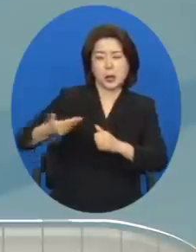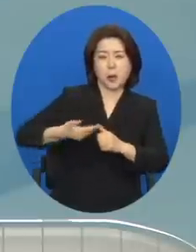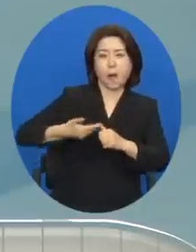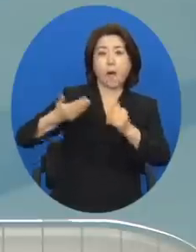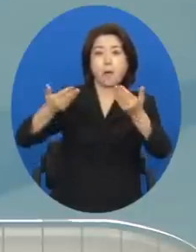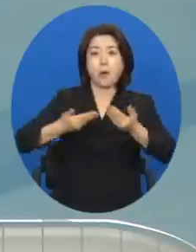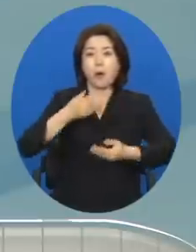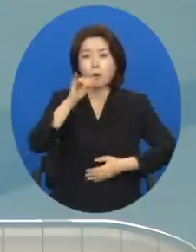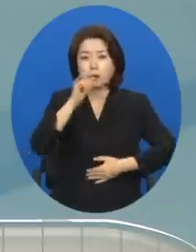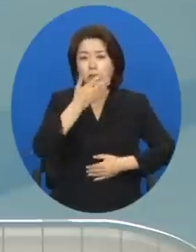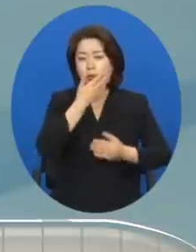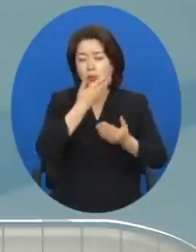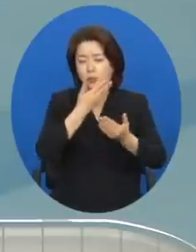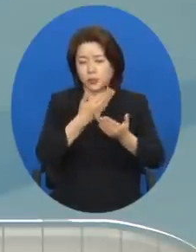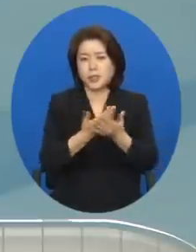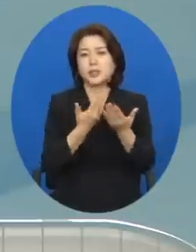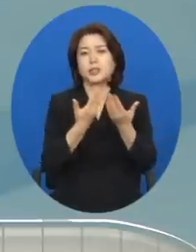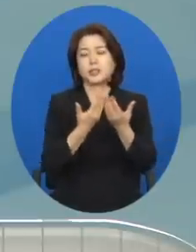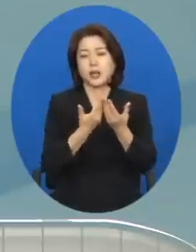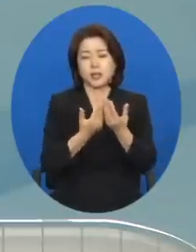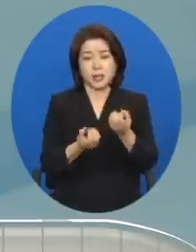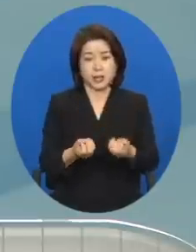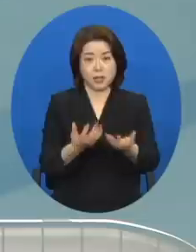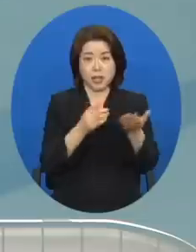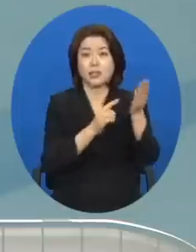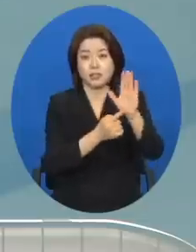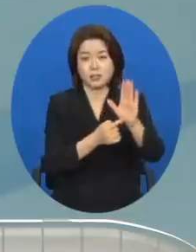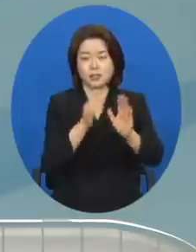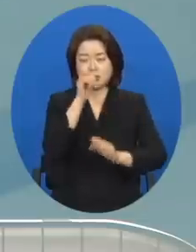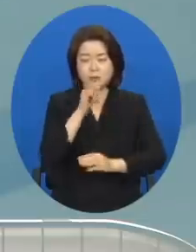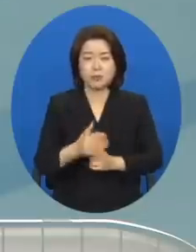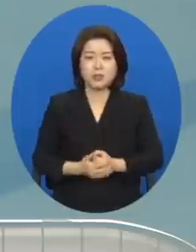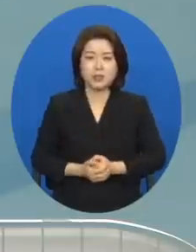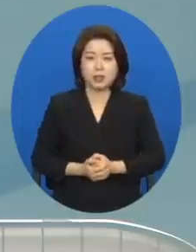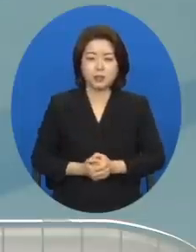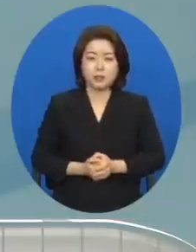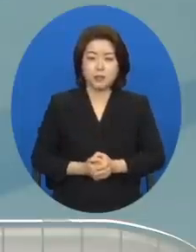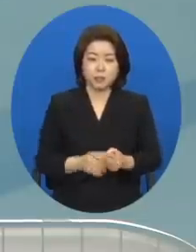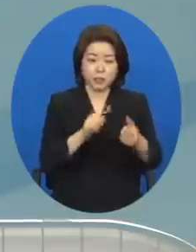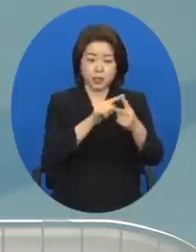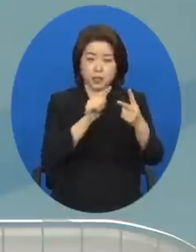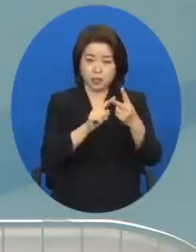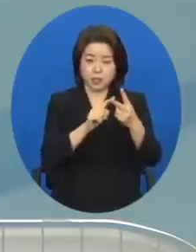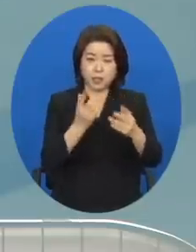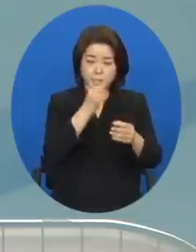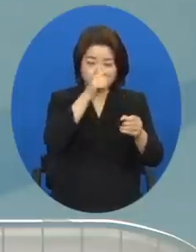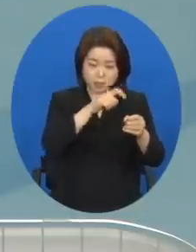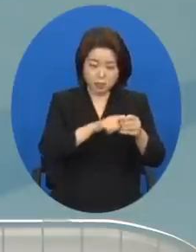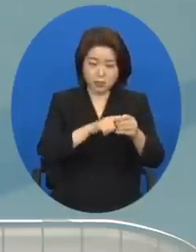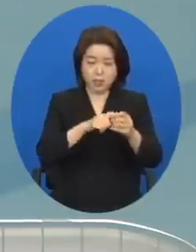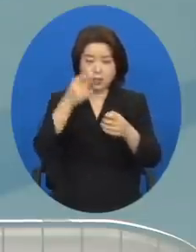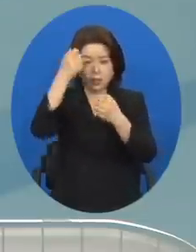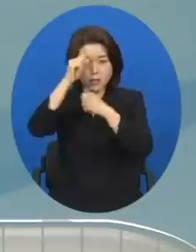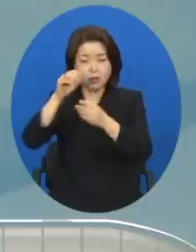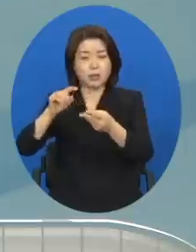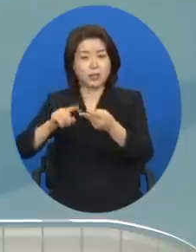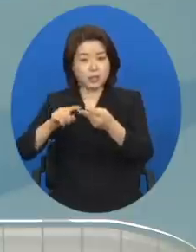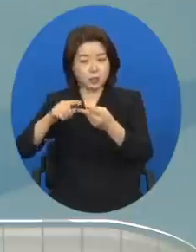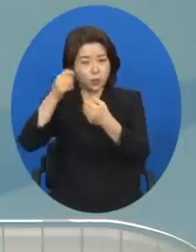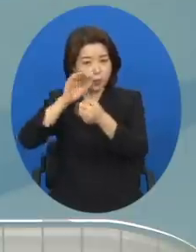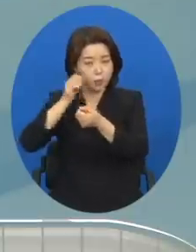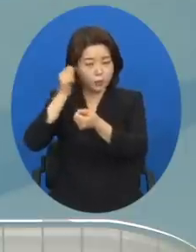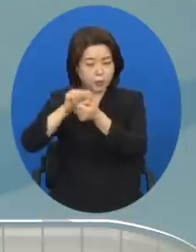있는 귀중한 예식입니다. 이 성찬식과 세족식을 하신 이유가